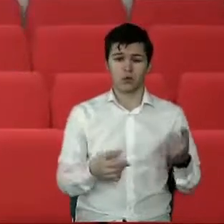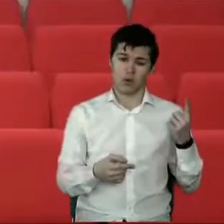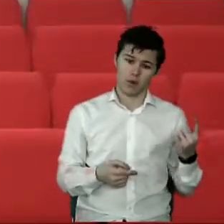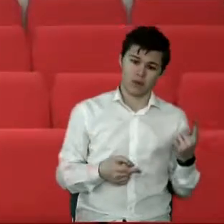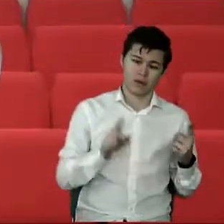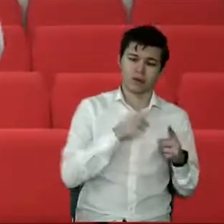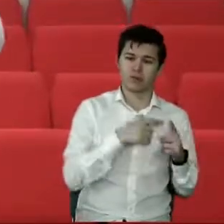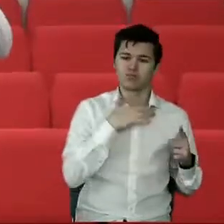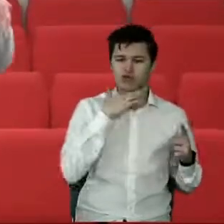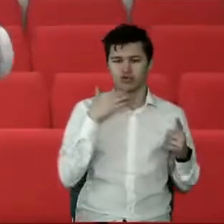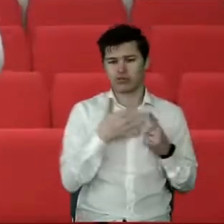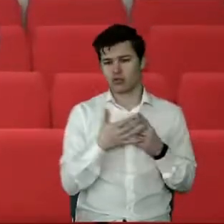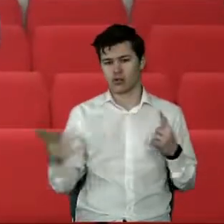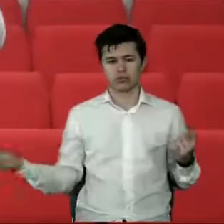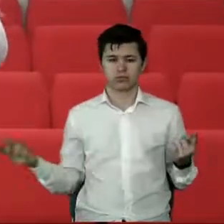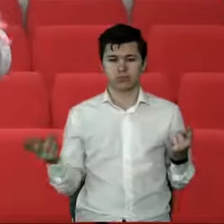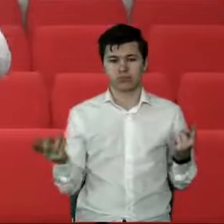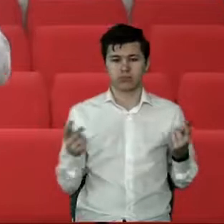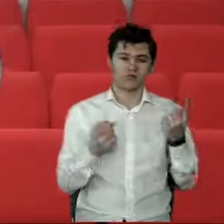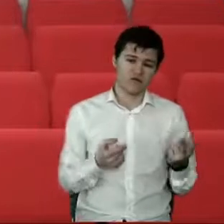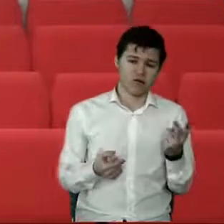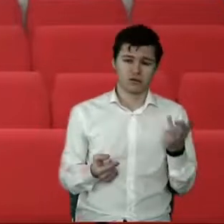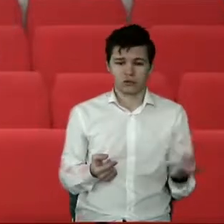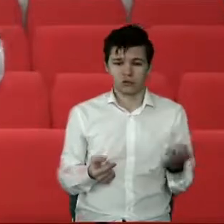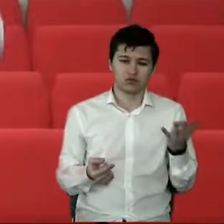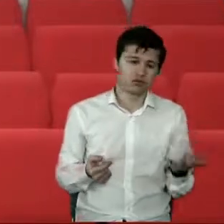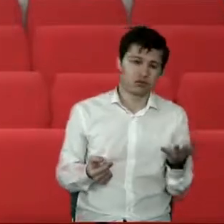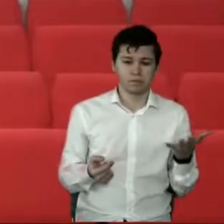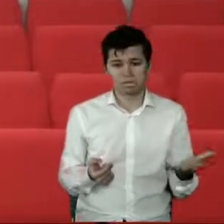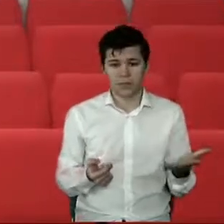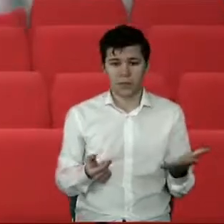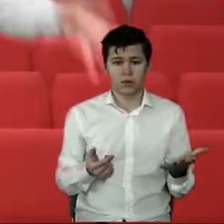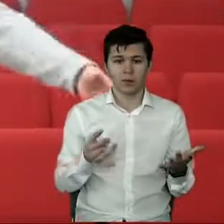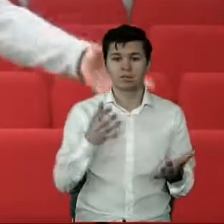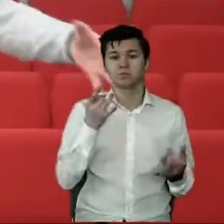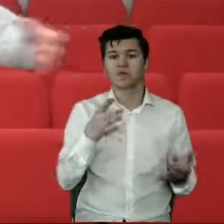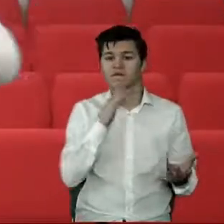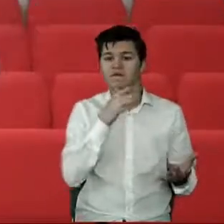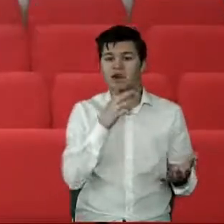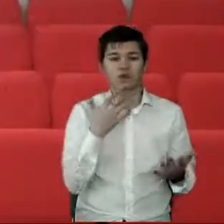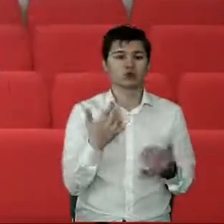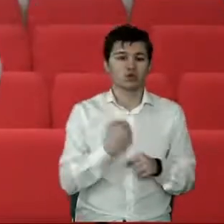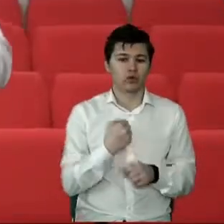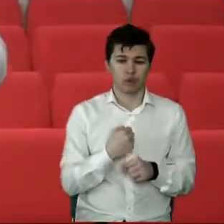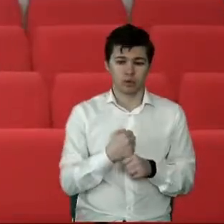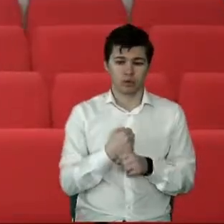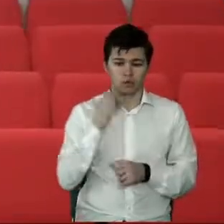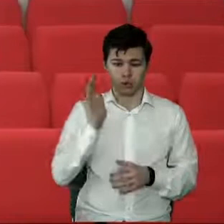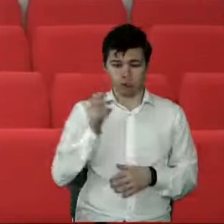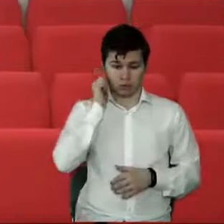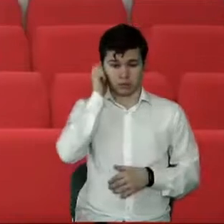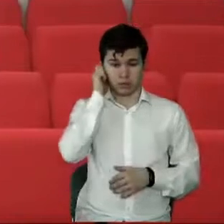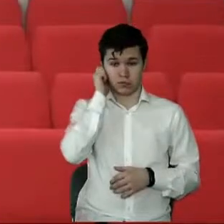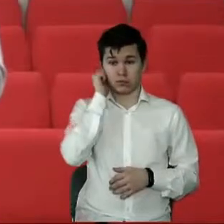вашим. Не просто сдвинься, оползень какой-то пройди, поднимись и вергнись в море. И будет по